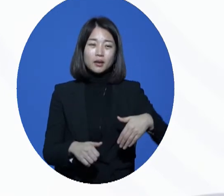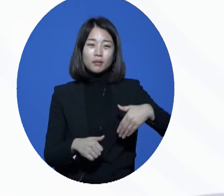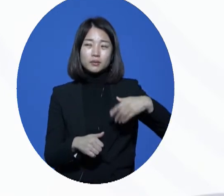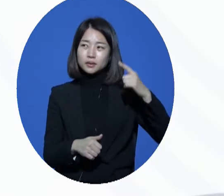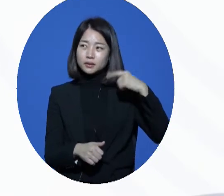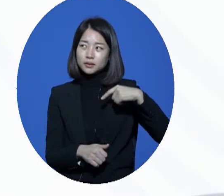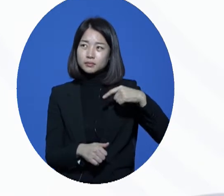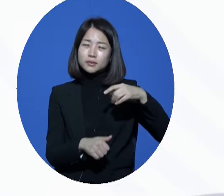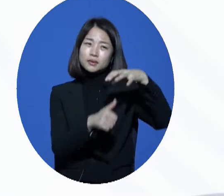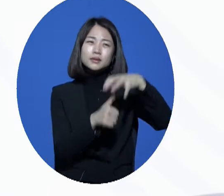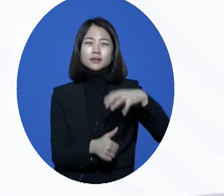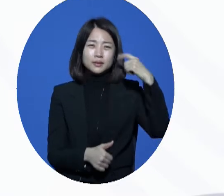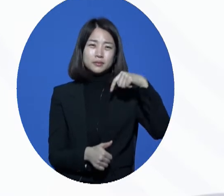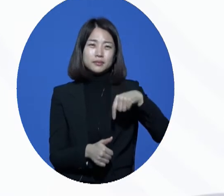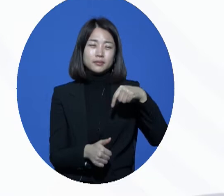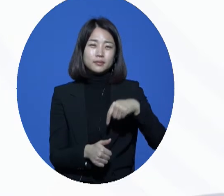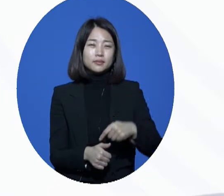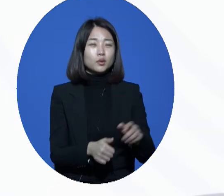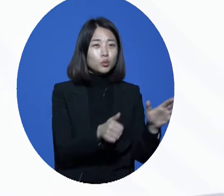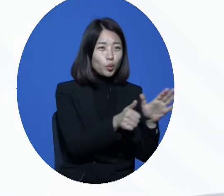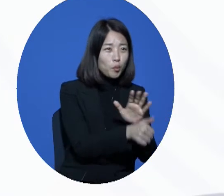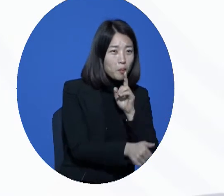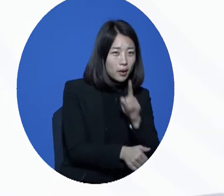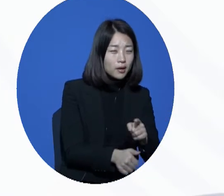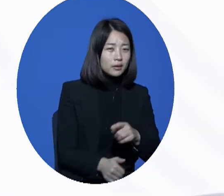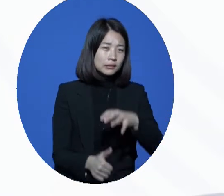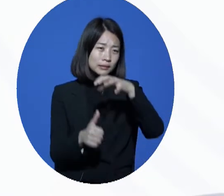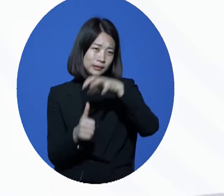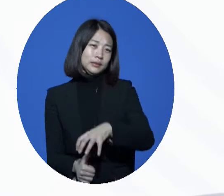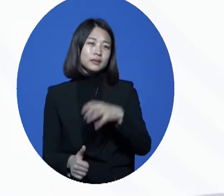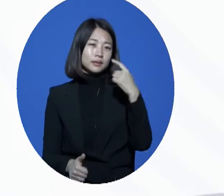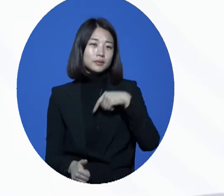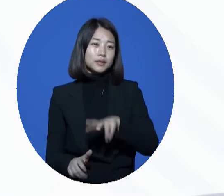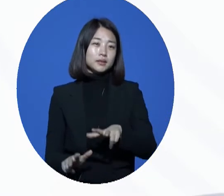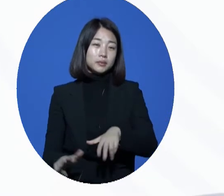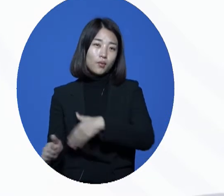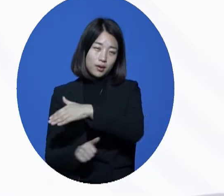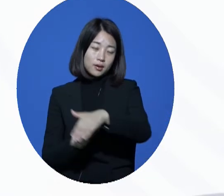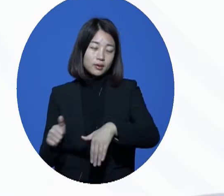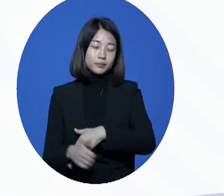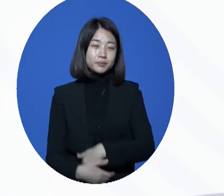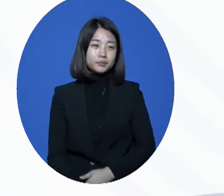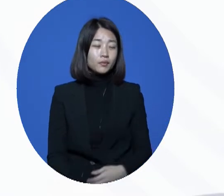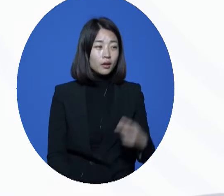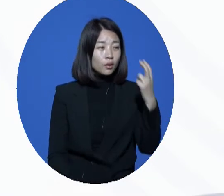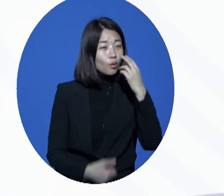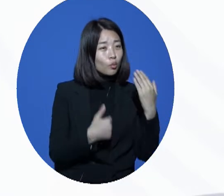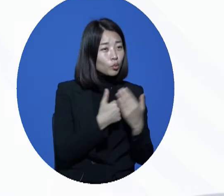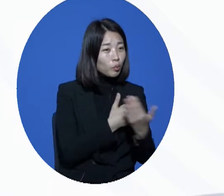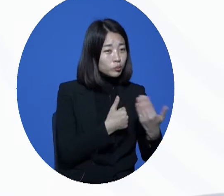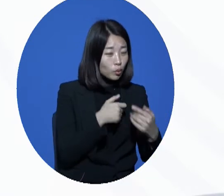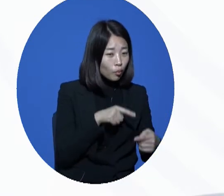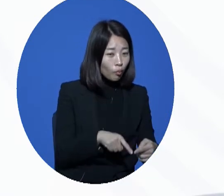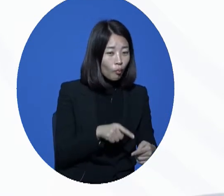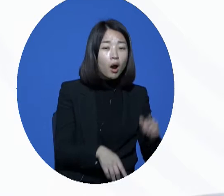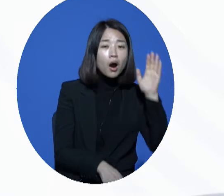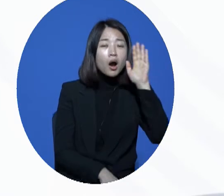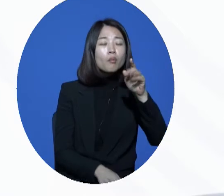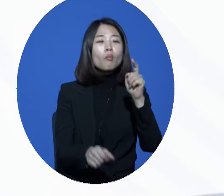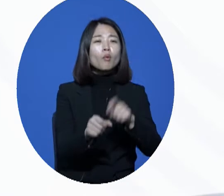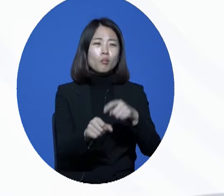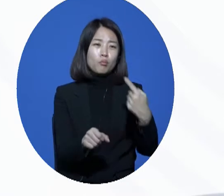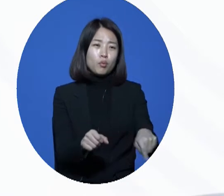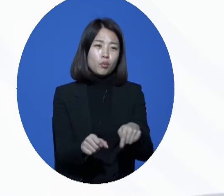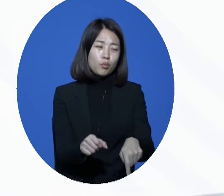생각합니다. 우리 사회는 돌봄이 뭘 전제하고 있고 돌봄을 통해서 우리가 뭘 목적하고자 하는지